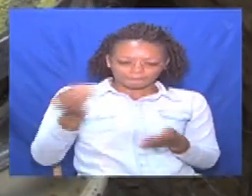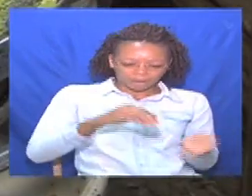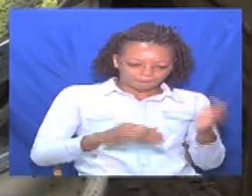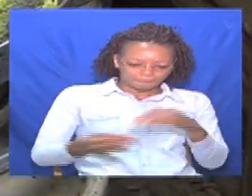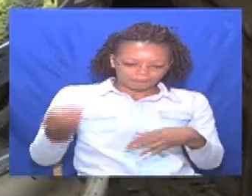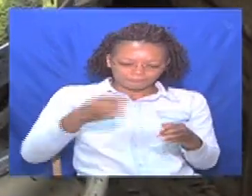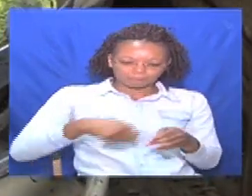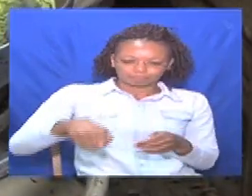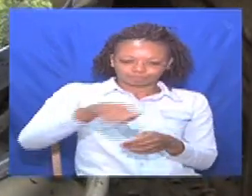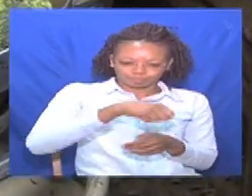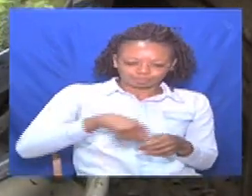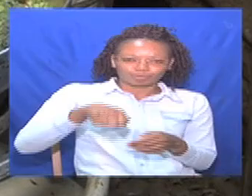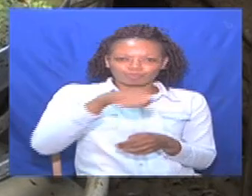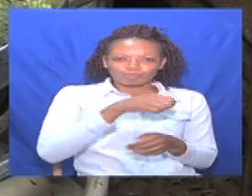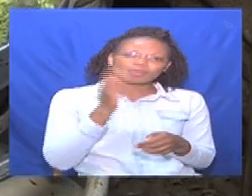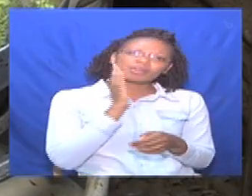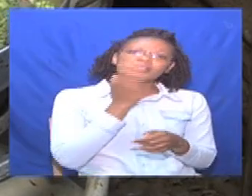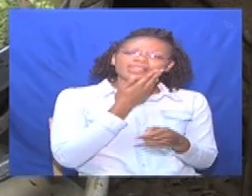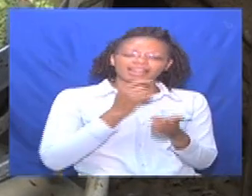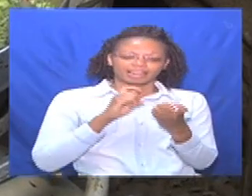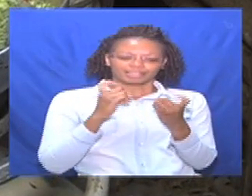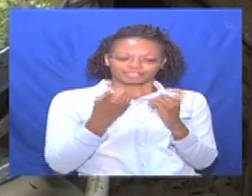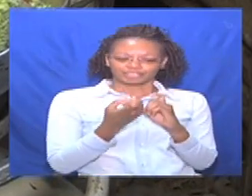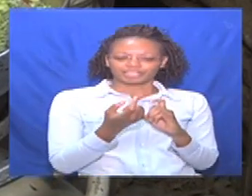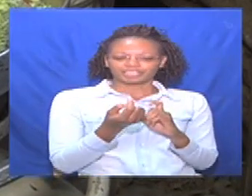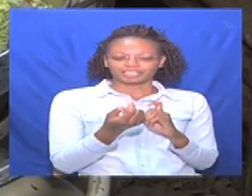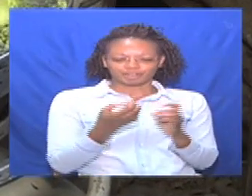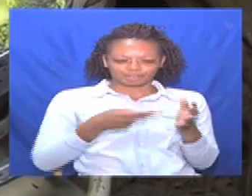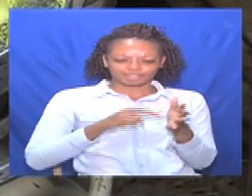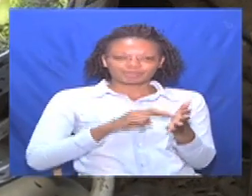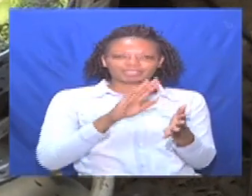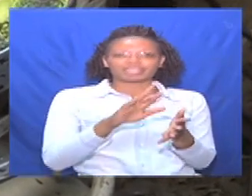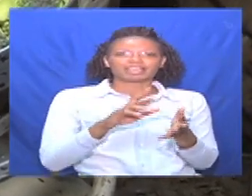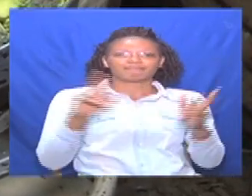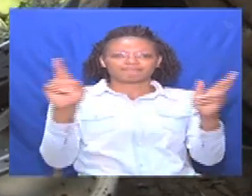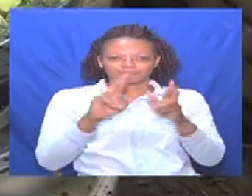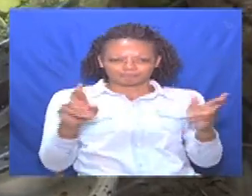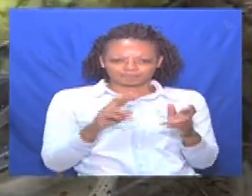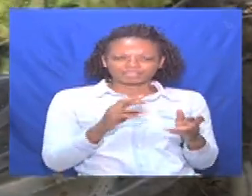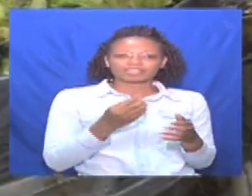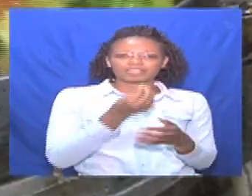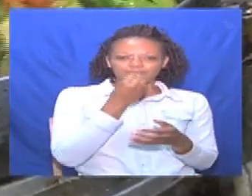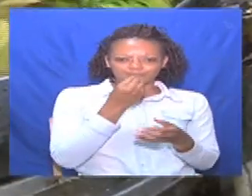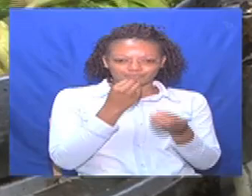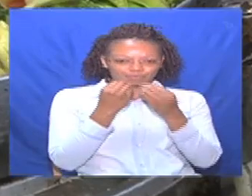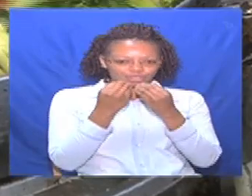ukoroge hadi mboga yako igeuze rangi kidogo, na hiyo itakuwa ishara mboga yako iko tayari kupakuliwa.